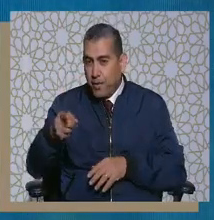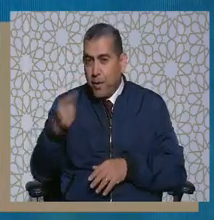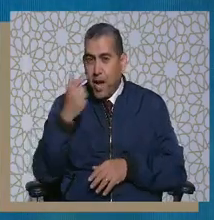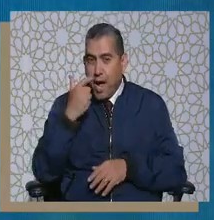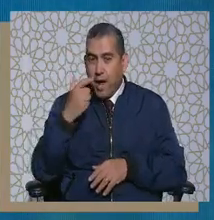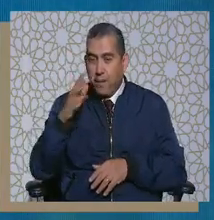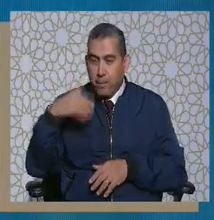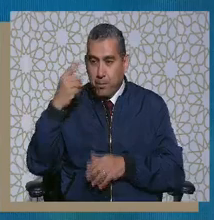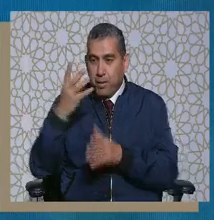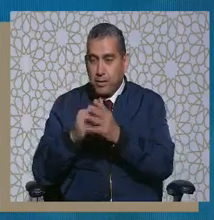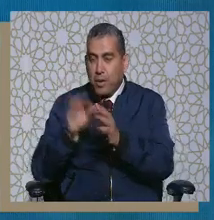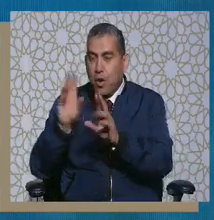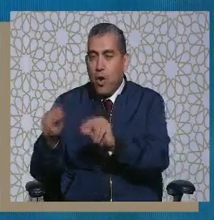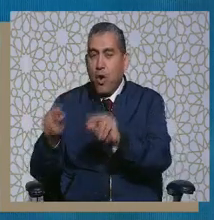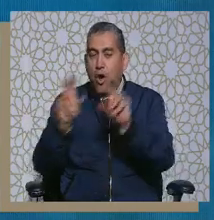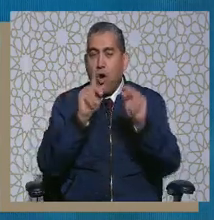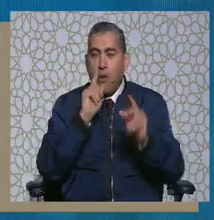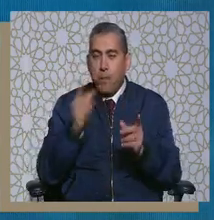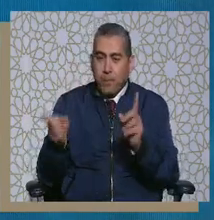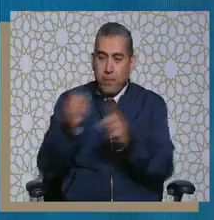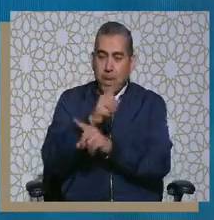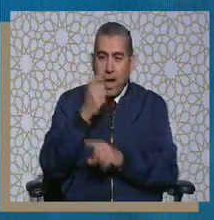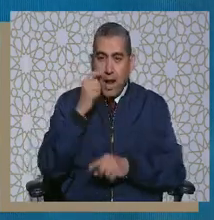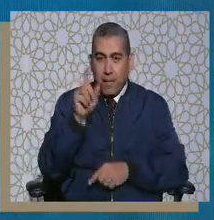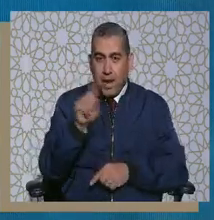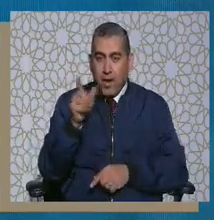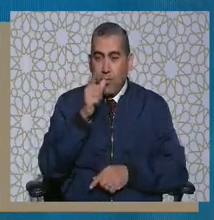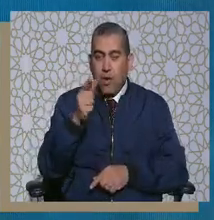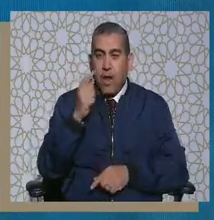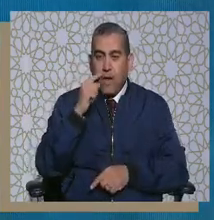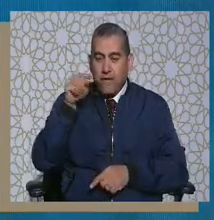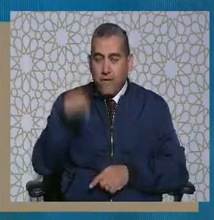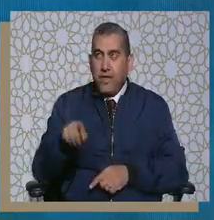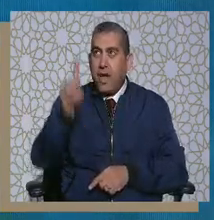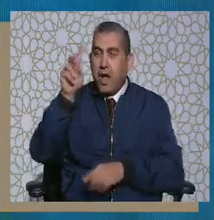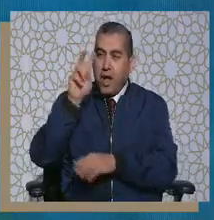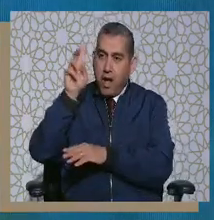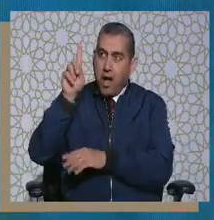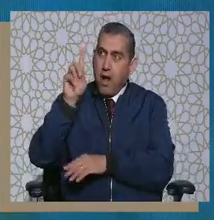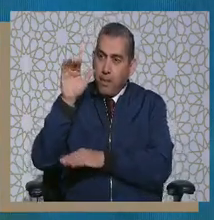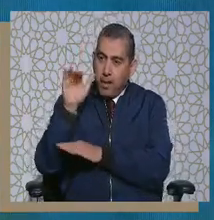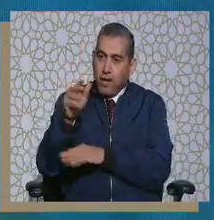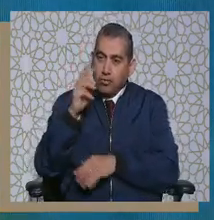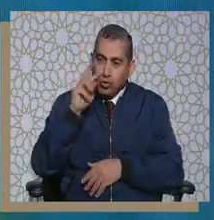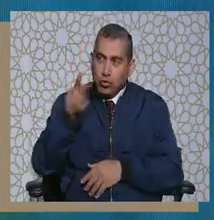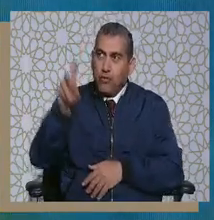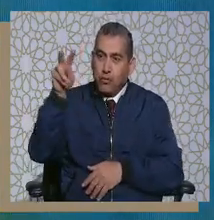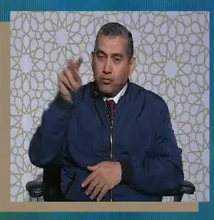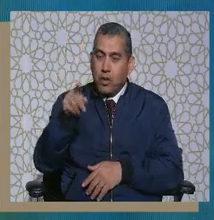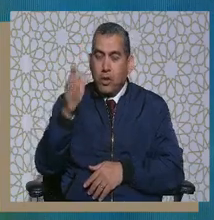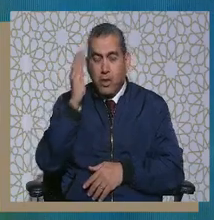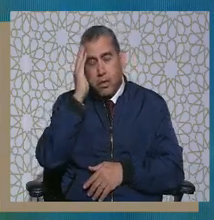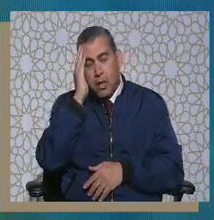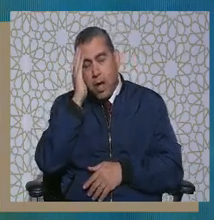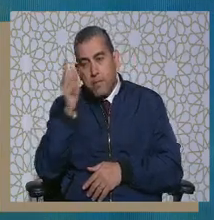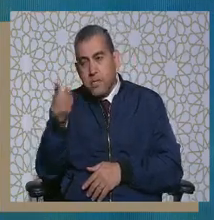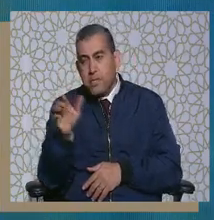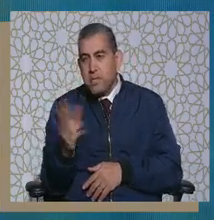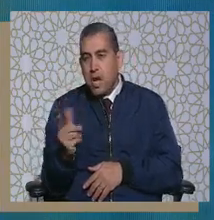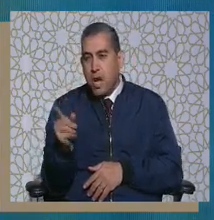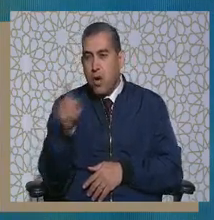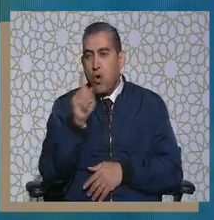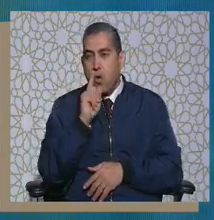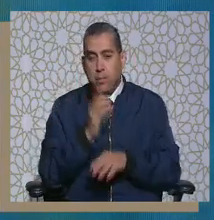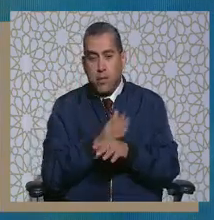يشربو من نفس الكسر مش هقول لكم كده بس في ربنا ينظر اليكم انتوا ازاي بتناموا امكم موجوعه